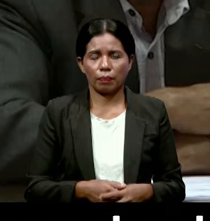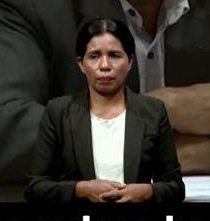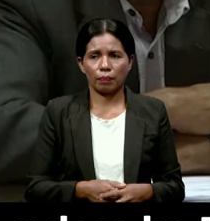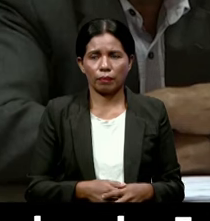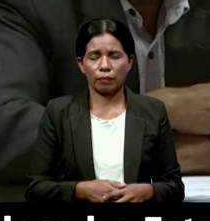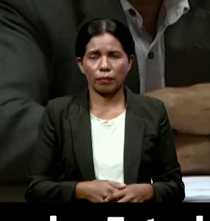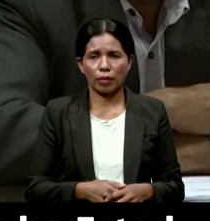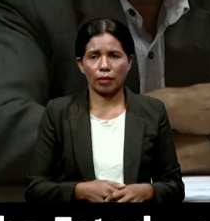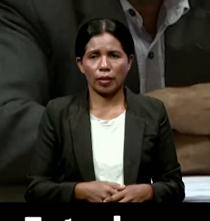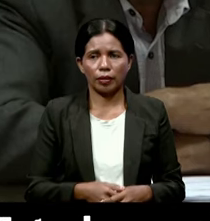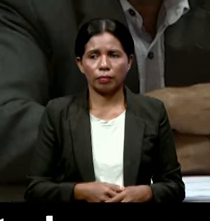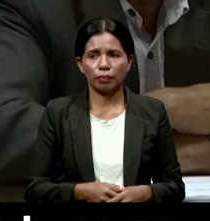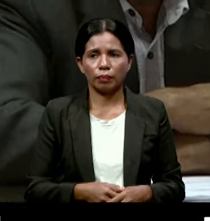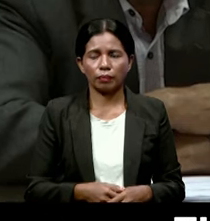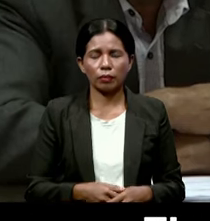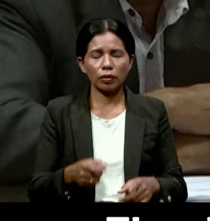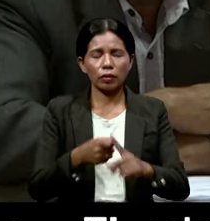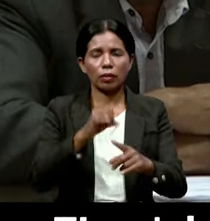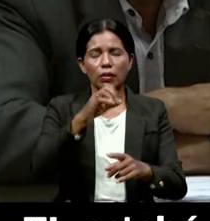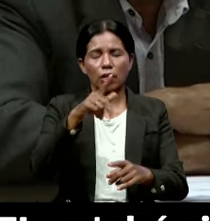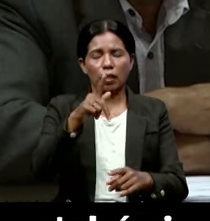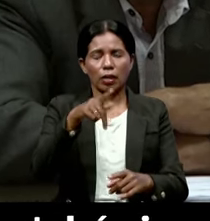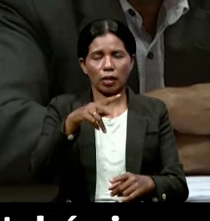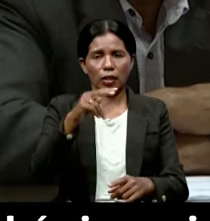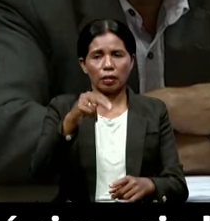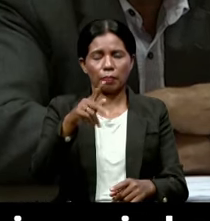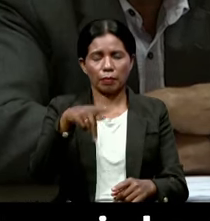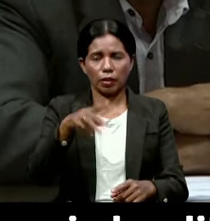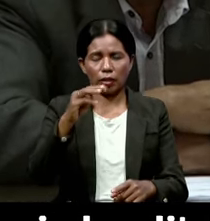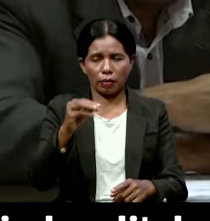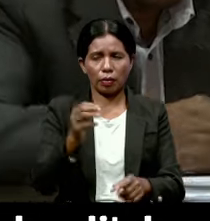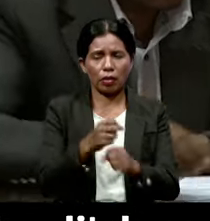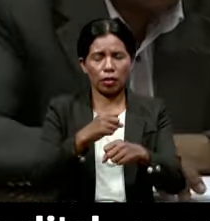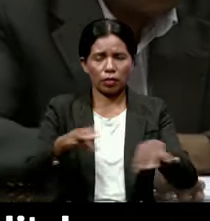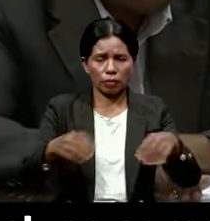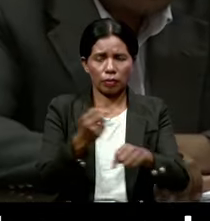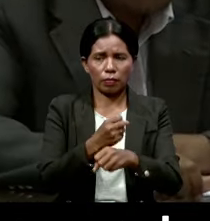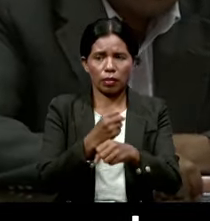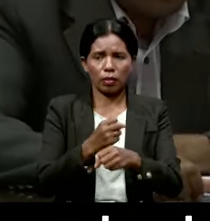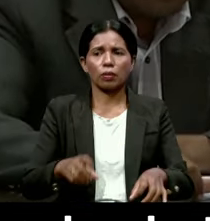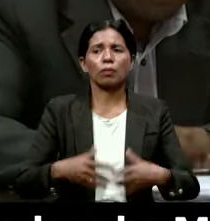usi parte INFPM, DNFM, jalón esfuerzo máximo, un insato